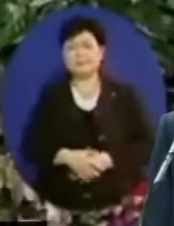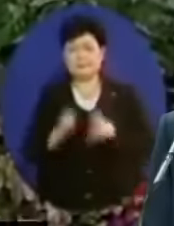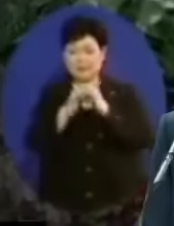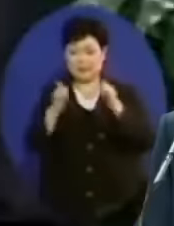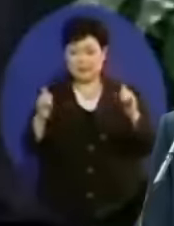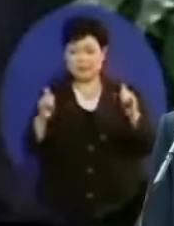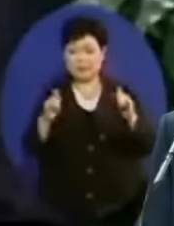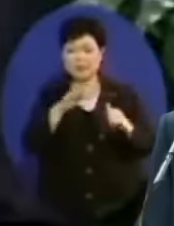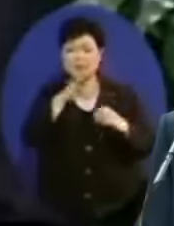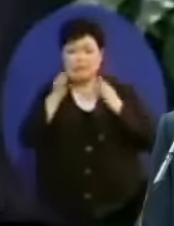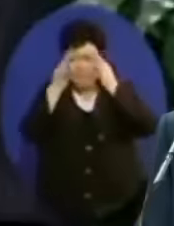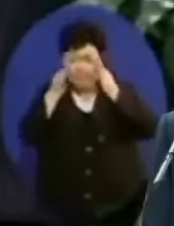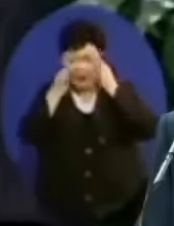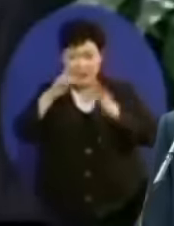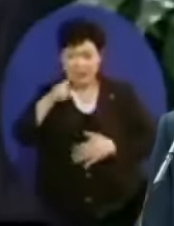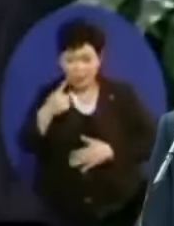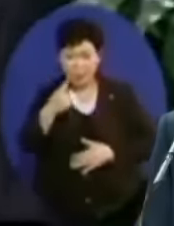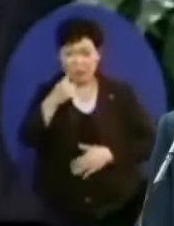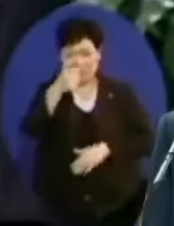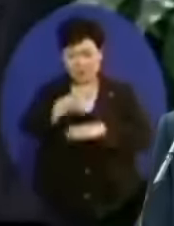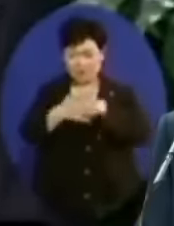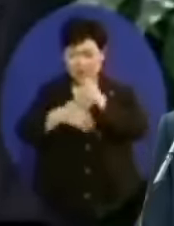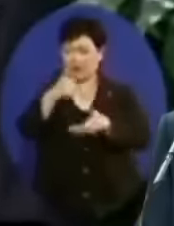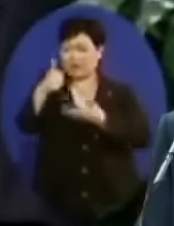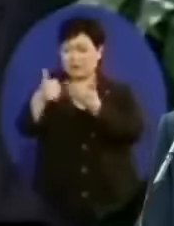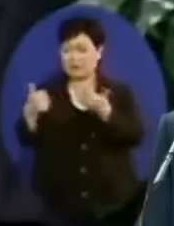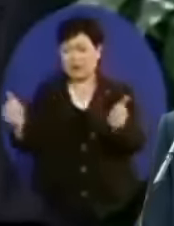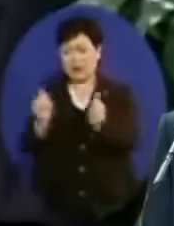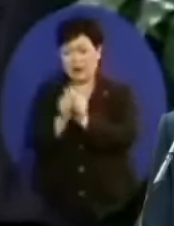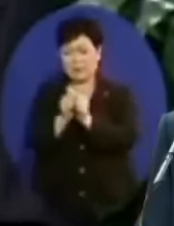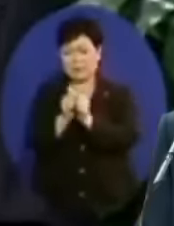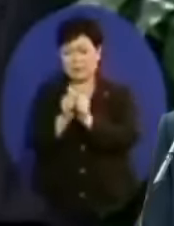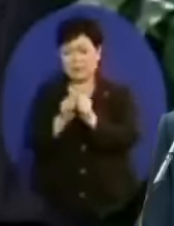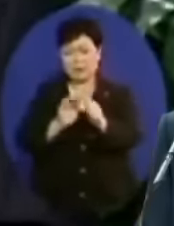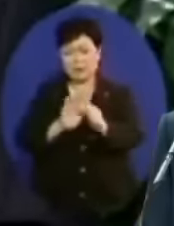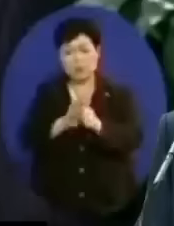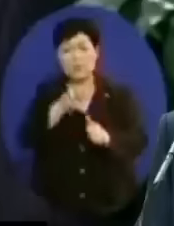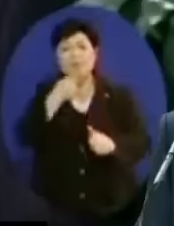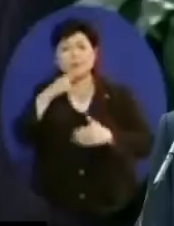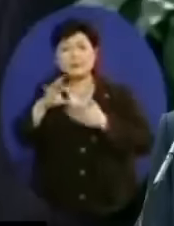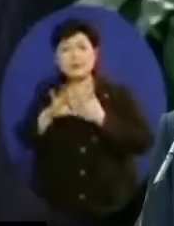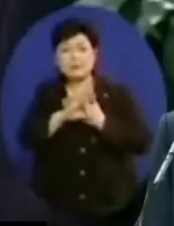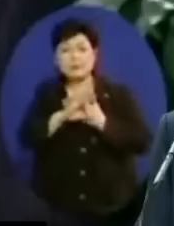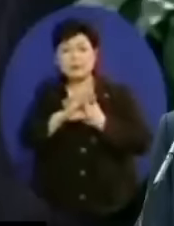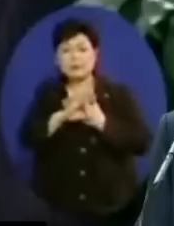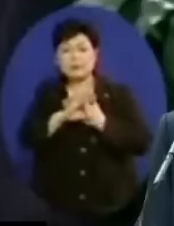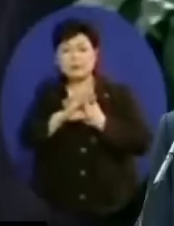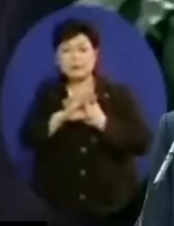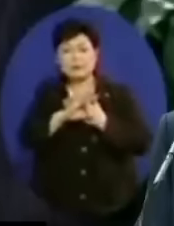사람이 아무리 노력하고 애써도 결국 하나님께서 함께 계셔서 더우지 않으면 끝장이